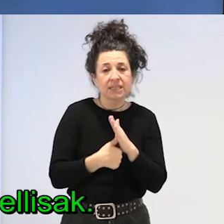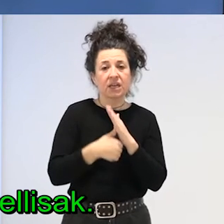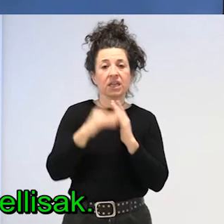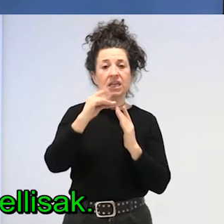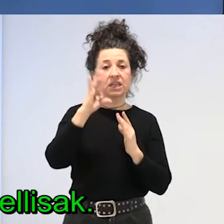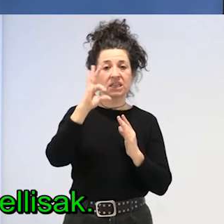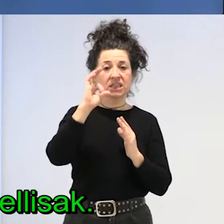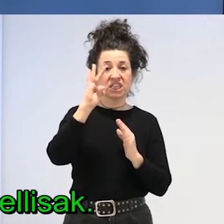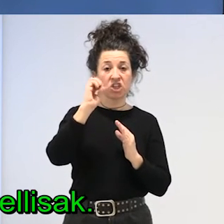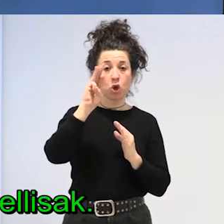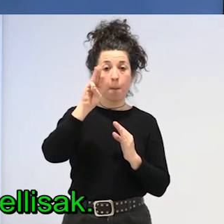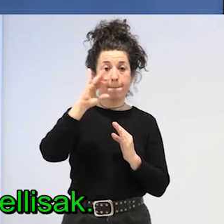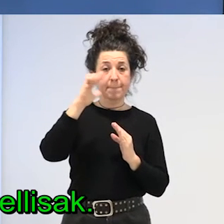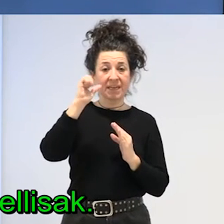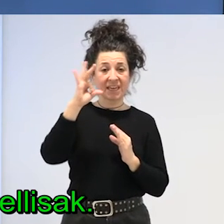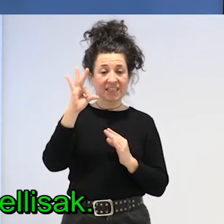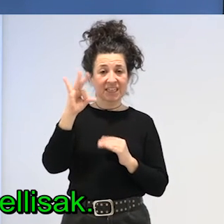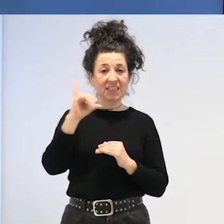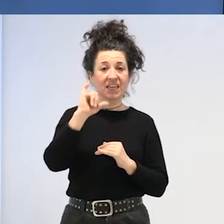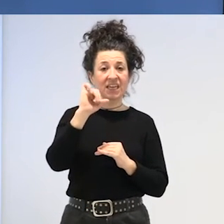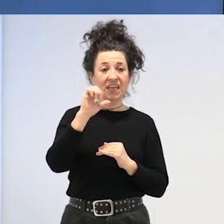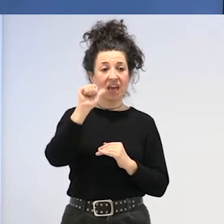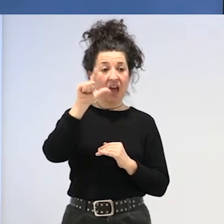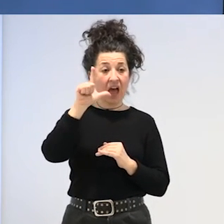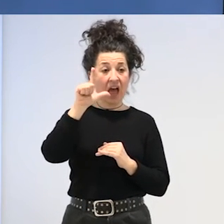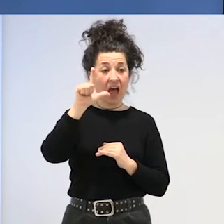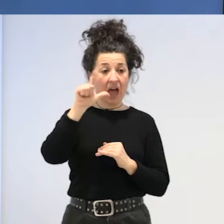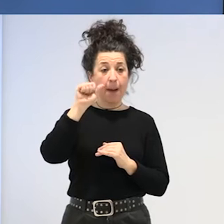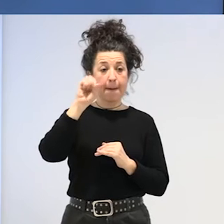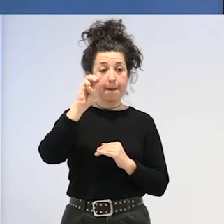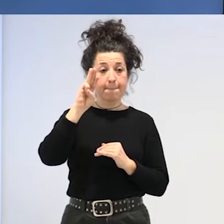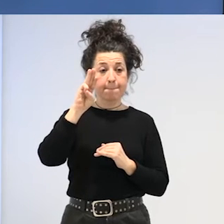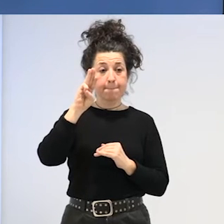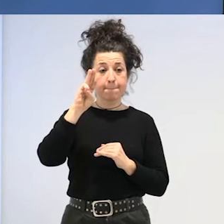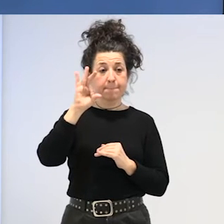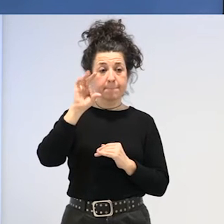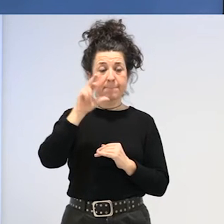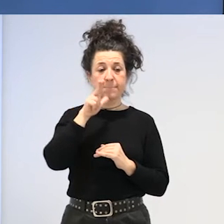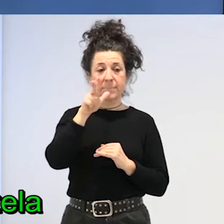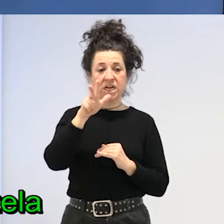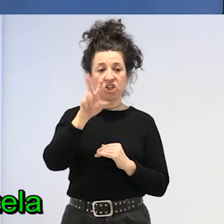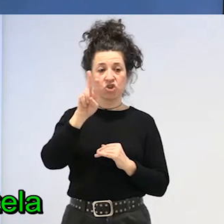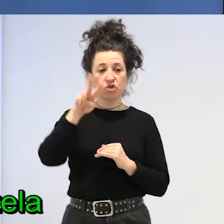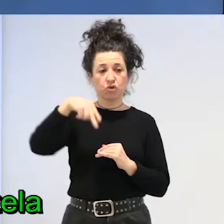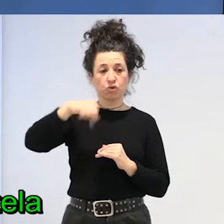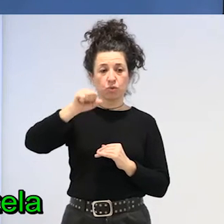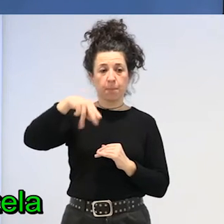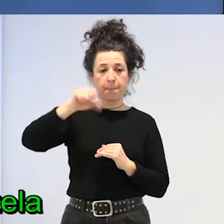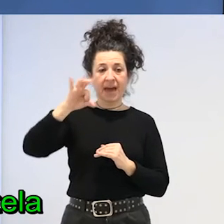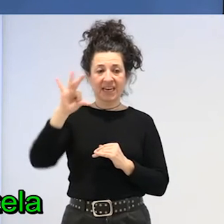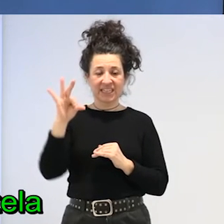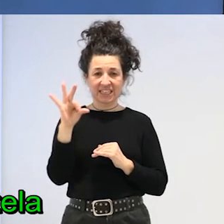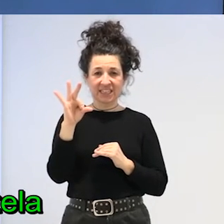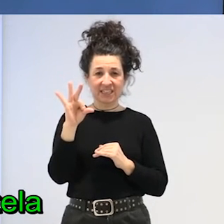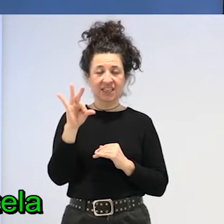zituzten Lola Roblesek eta Teresa López Pellizak. Kasu honetan antologia historikoak dira, hau da, bueno,